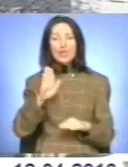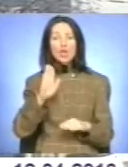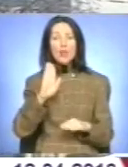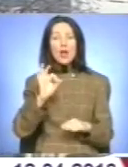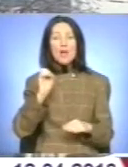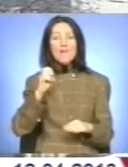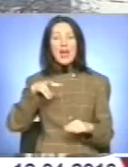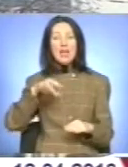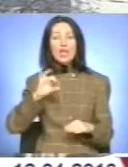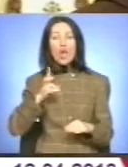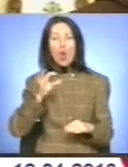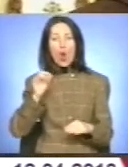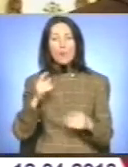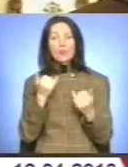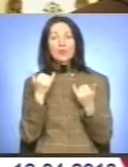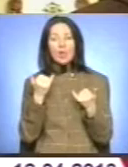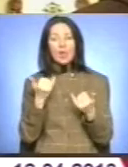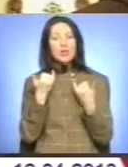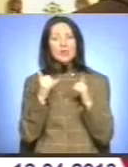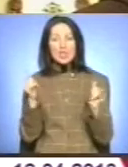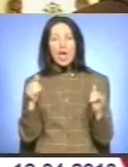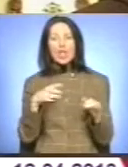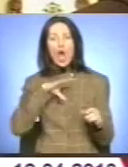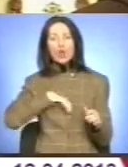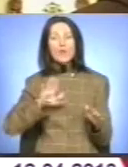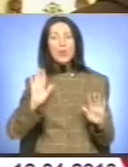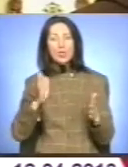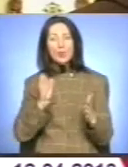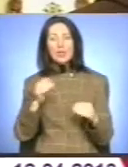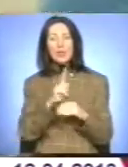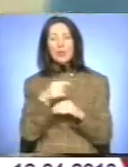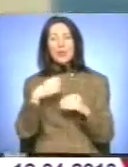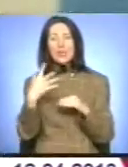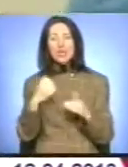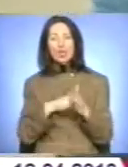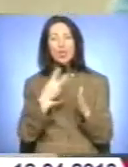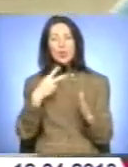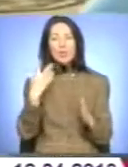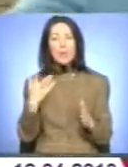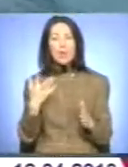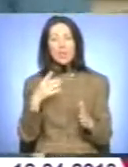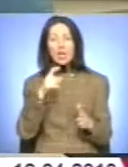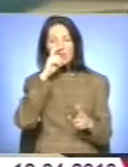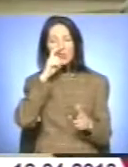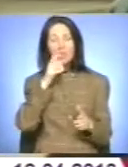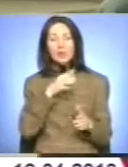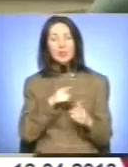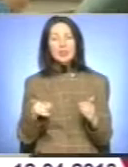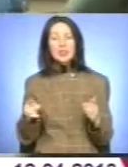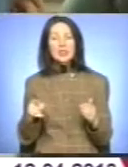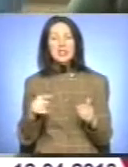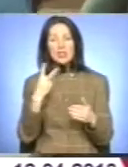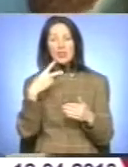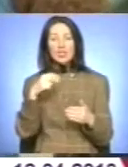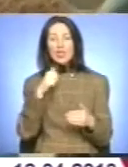Надзвичайна духовна подія відбуватиметься у Тернополі з 15 по 21 квітня. Під час відзначення 20-ї річниці